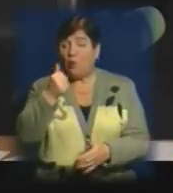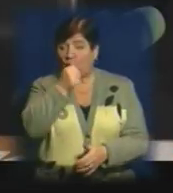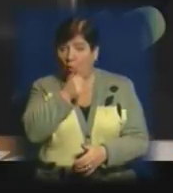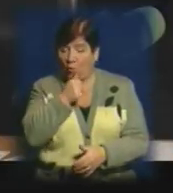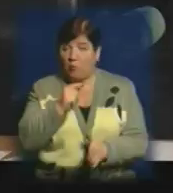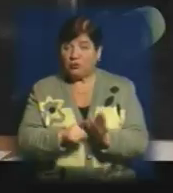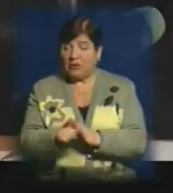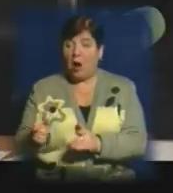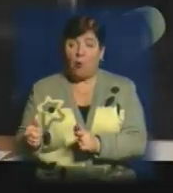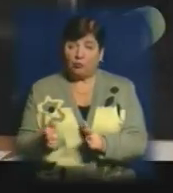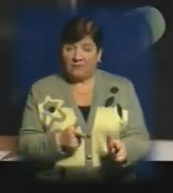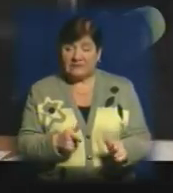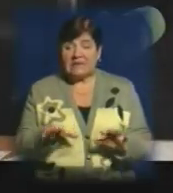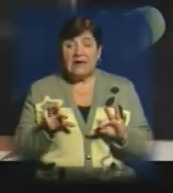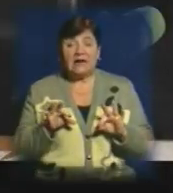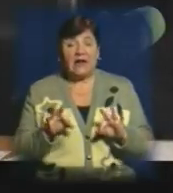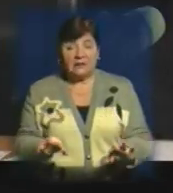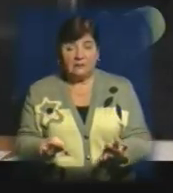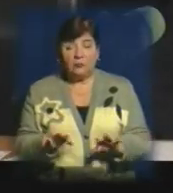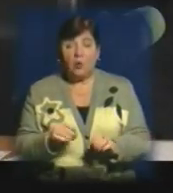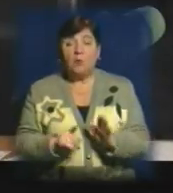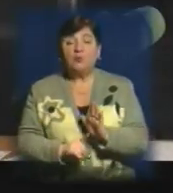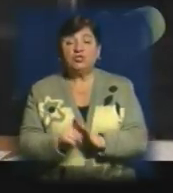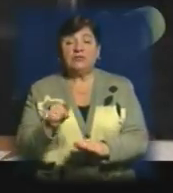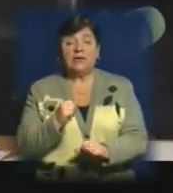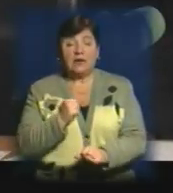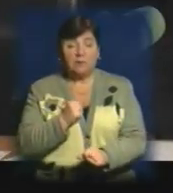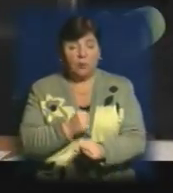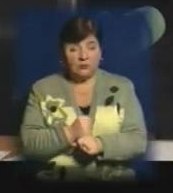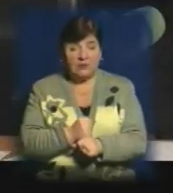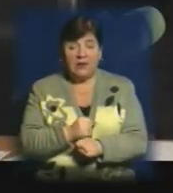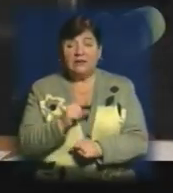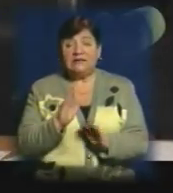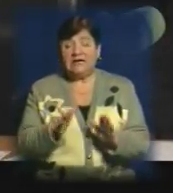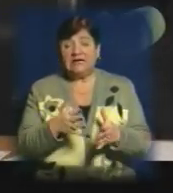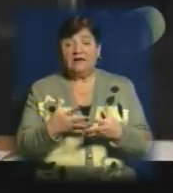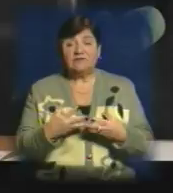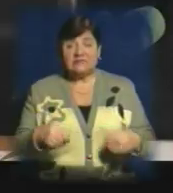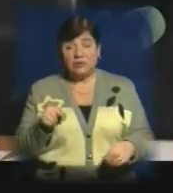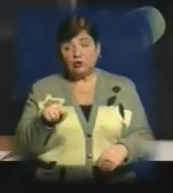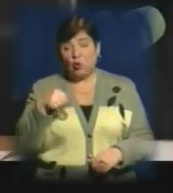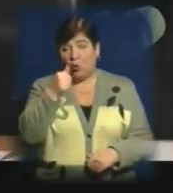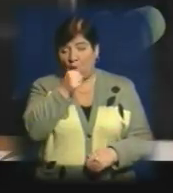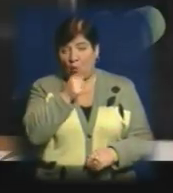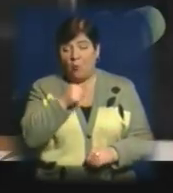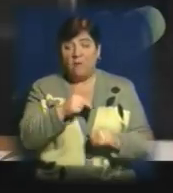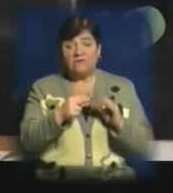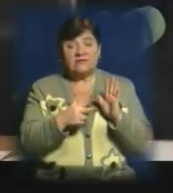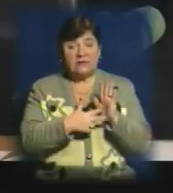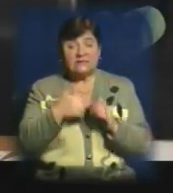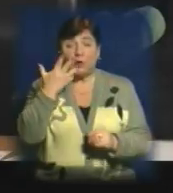році. Реально почати роботи можна буде тільки навесні. Цього року навесні 18-го, коли